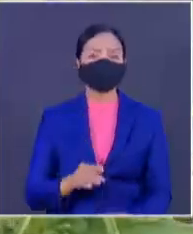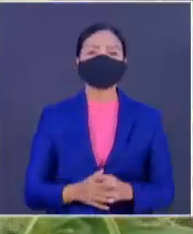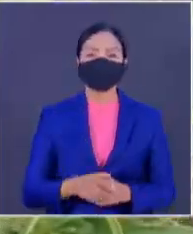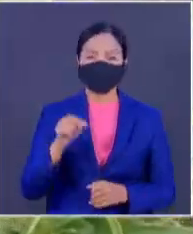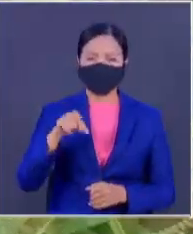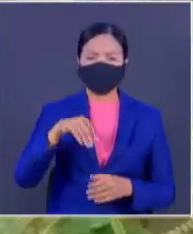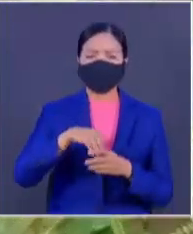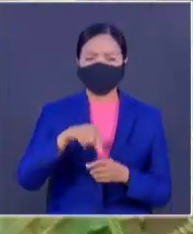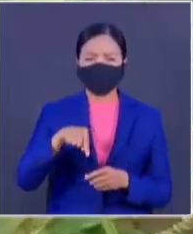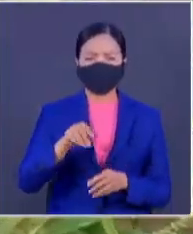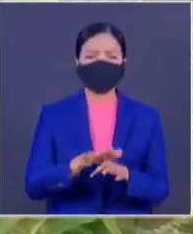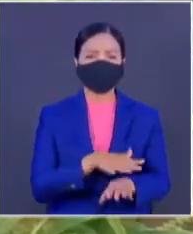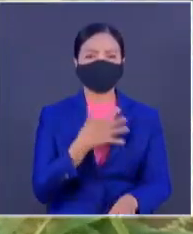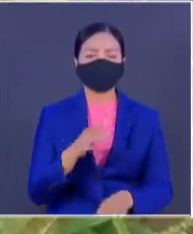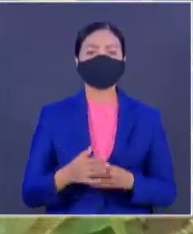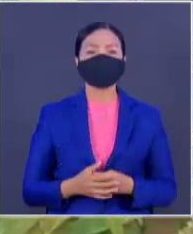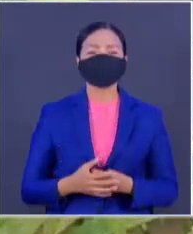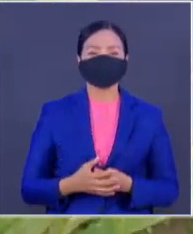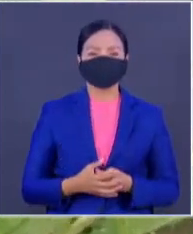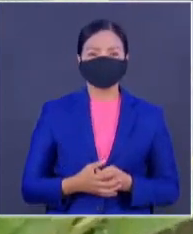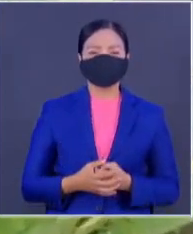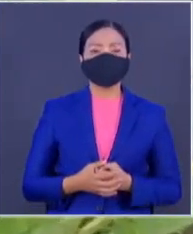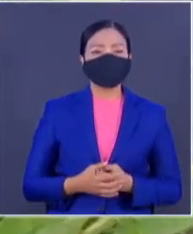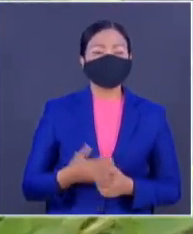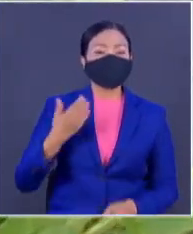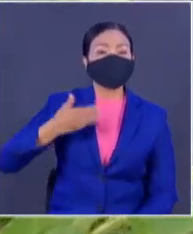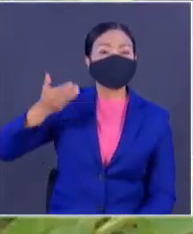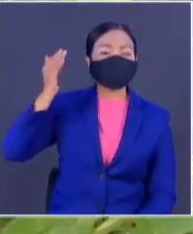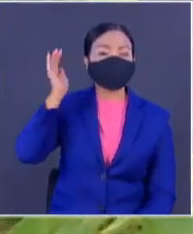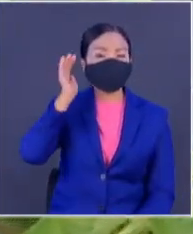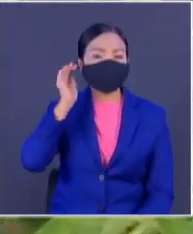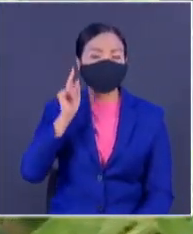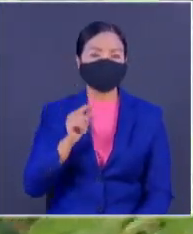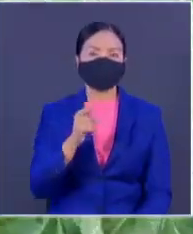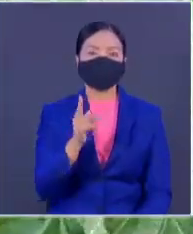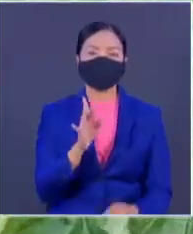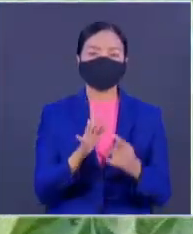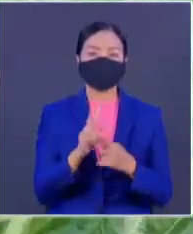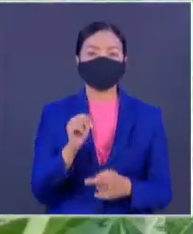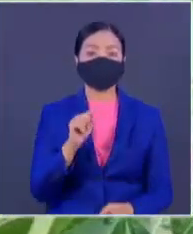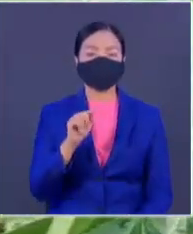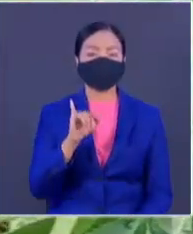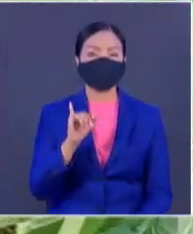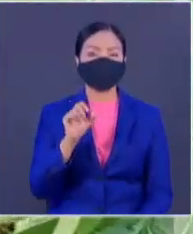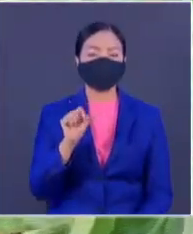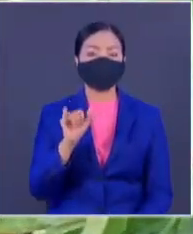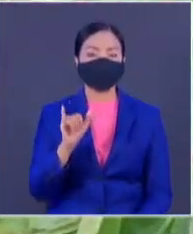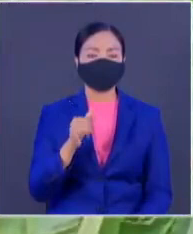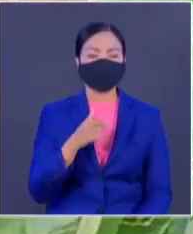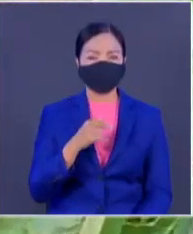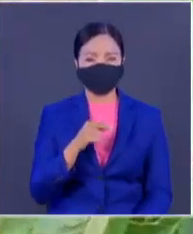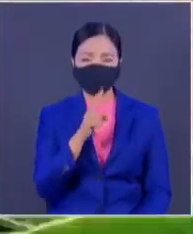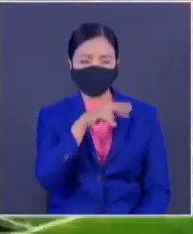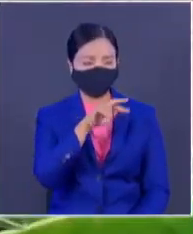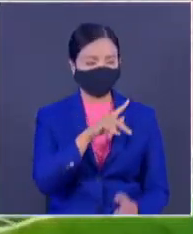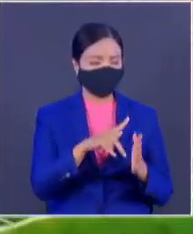อยู่ตัวนี้นานมาแล้วตามความเชื่อของคนโบราณนะครับเนื่องจากในอดีตเนี่ยก็จะเชื่อเรื่องของคุณไสกันอย่างมากเลยก็พยายามหายาหรือว่าสมุนไพรมาที่ป